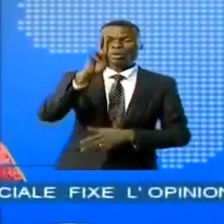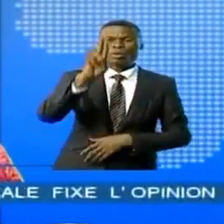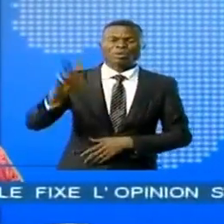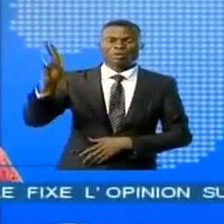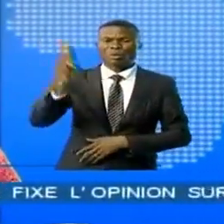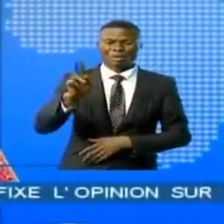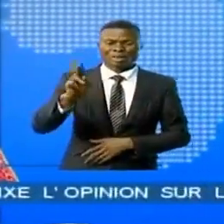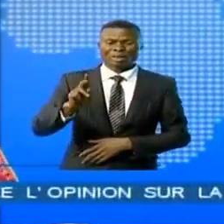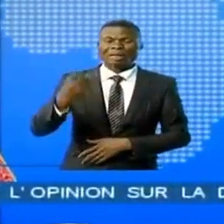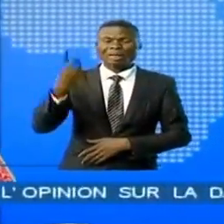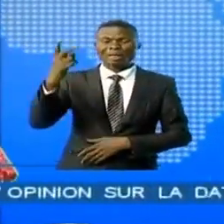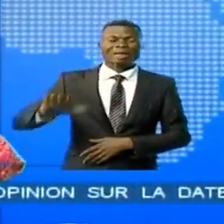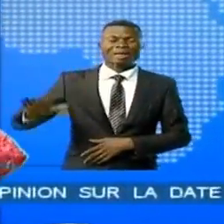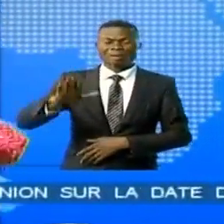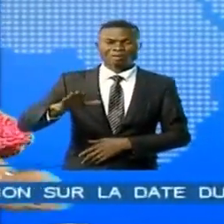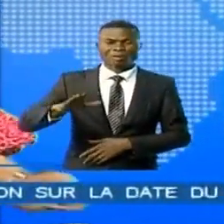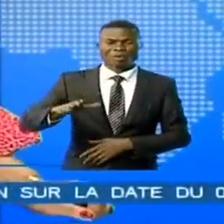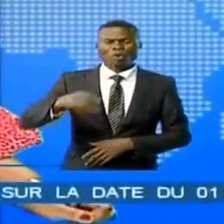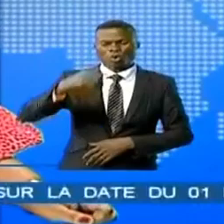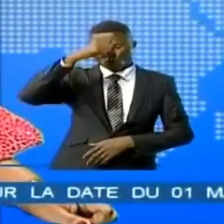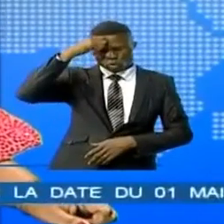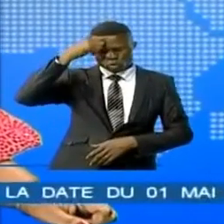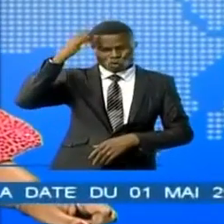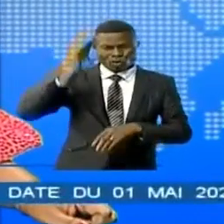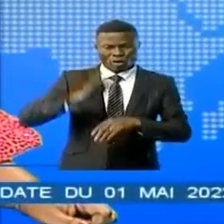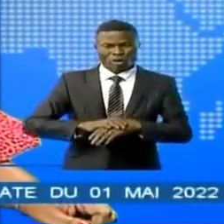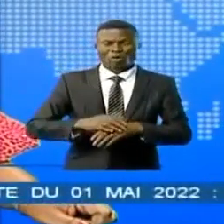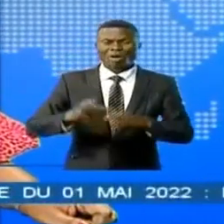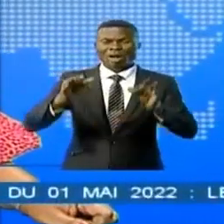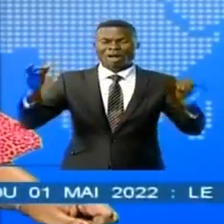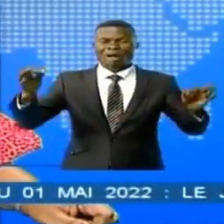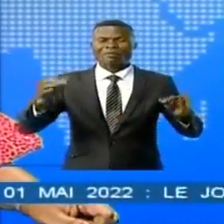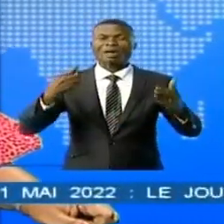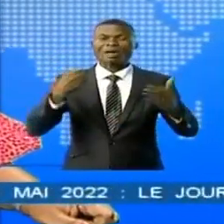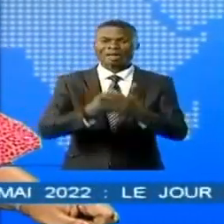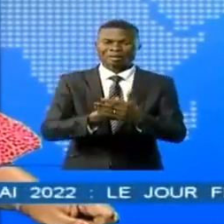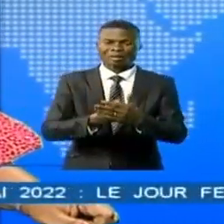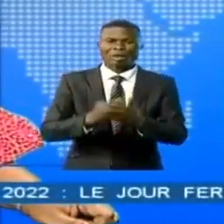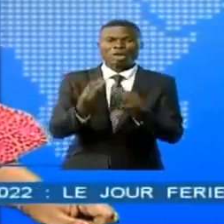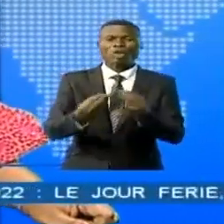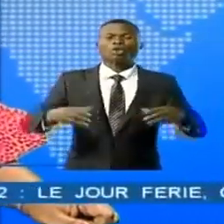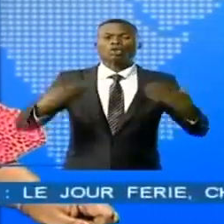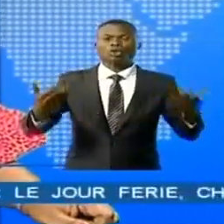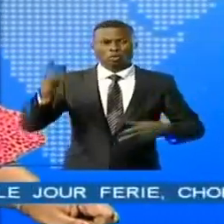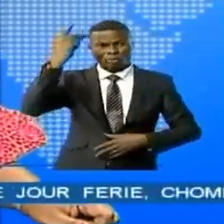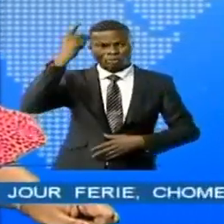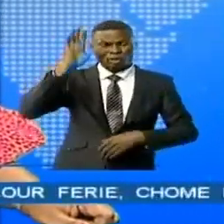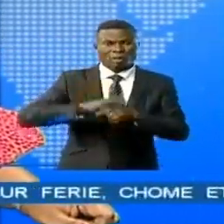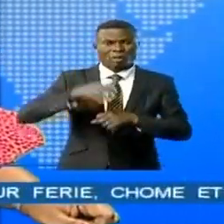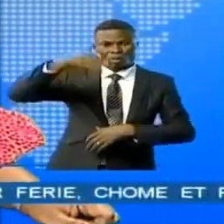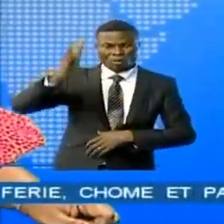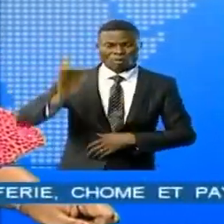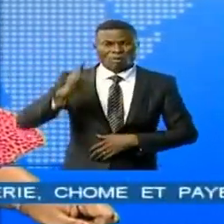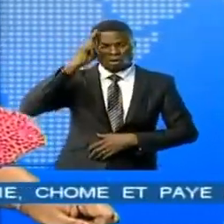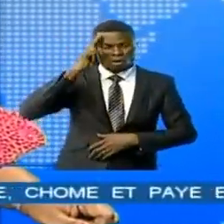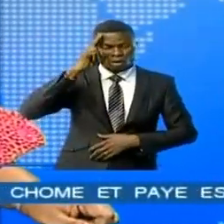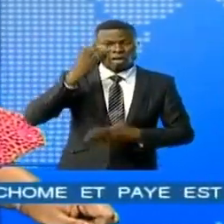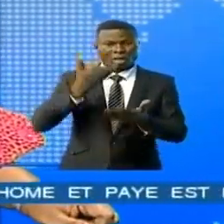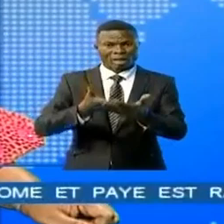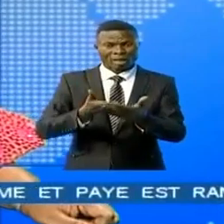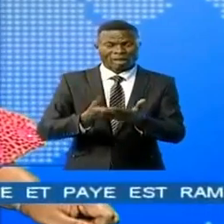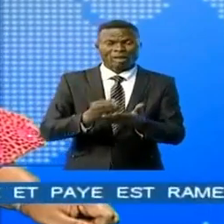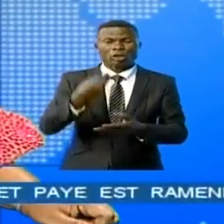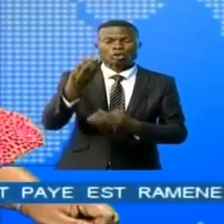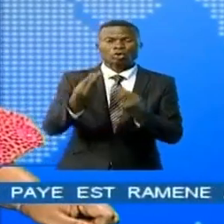entier 2e carrosse de farine de blé comment trouver une alternative à kinshasa plusieurs experts réfléchissent déjà pour